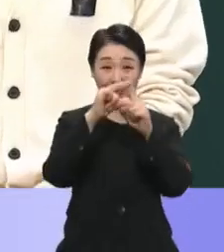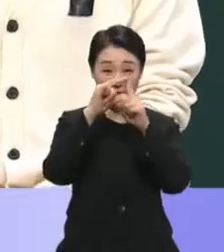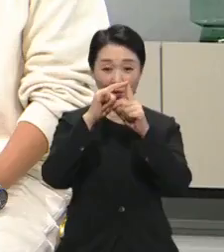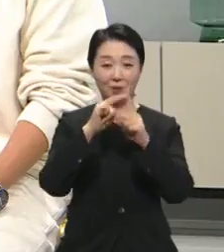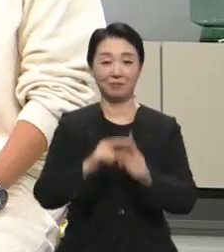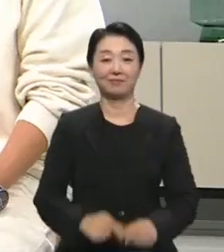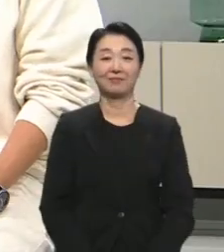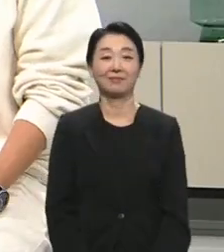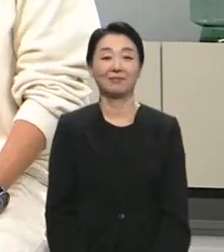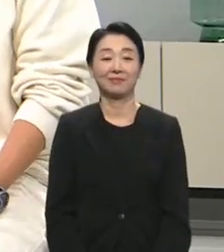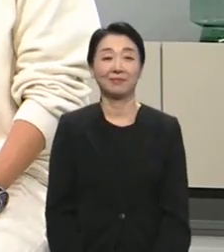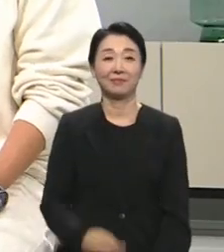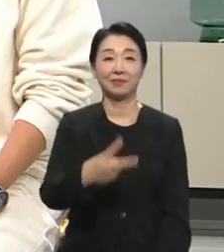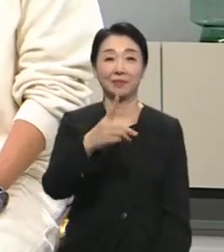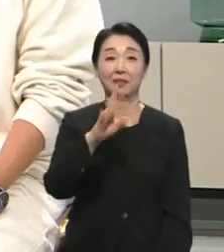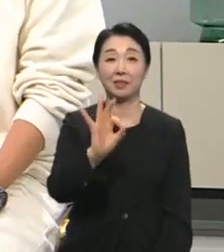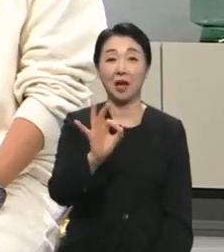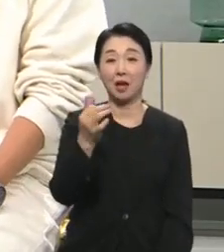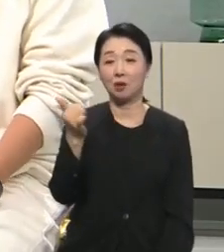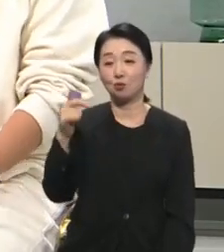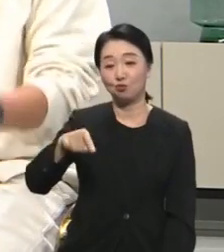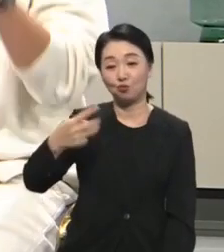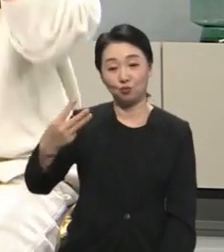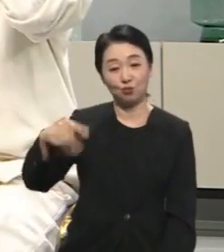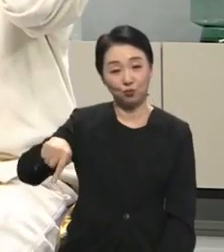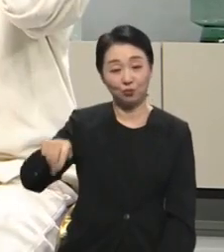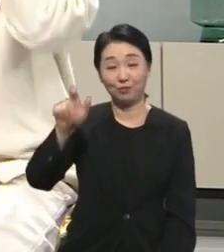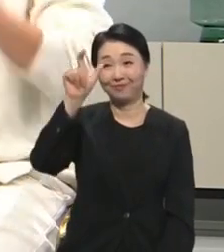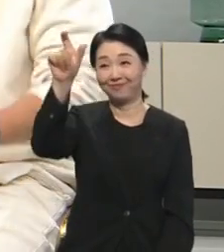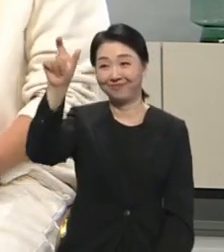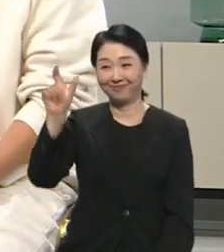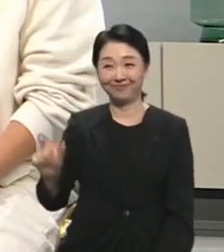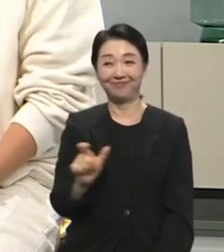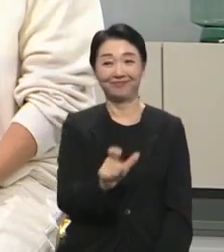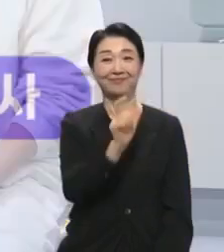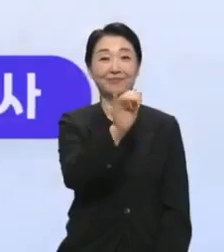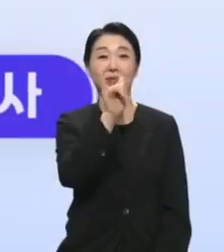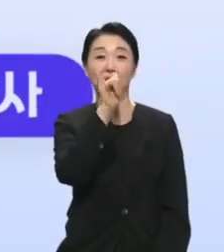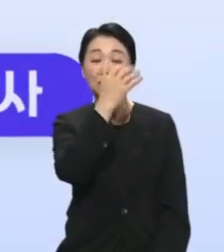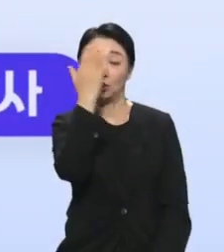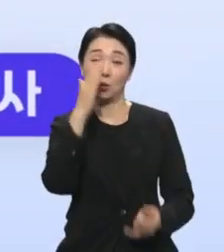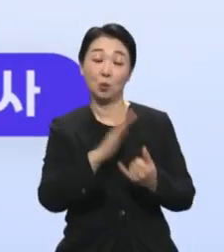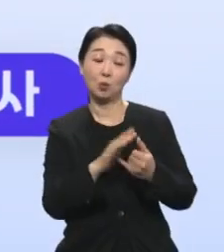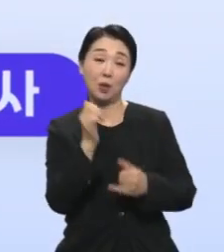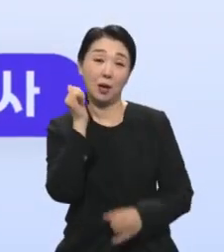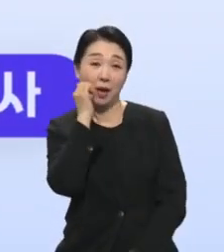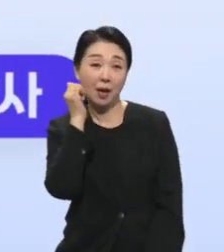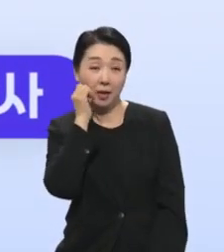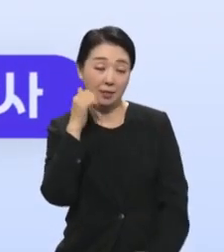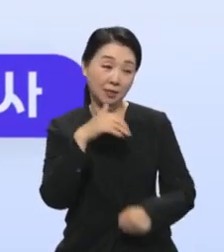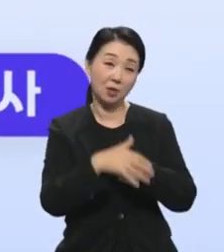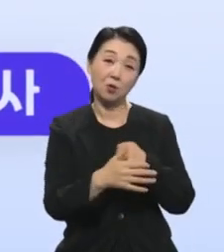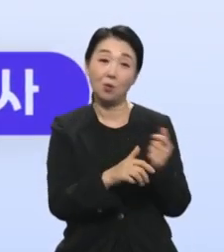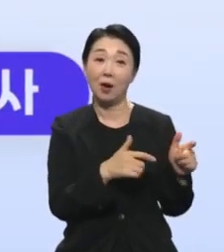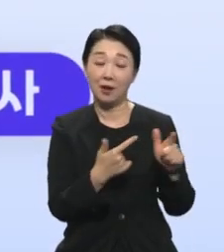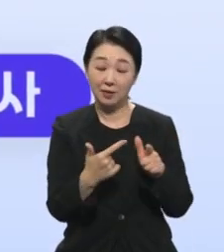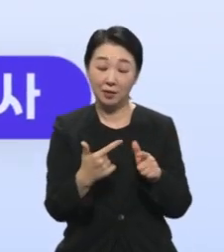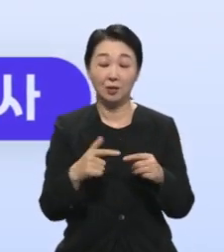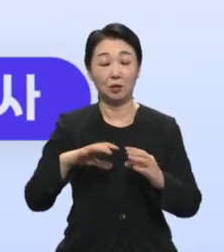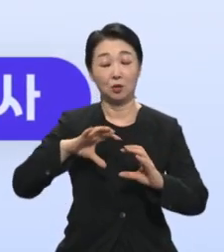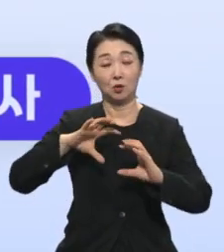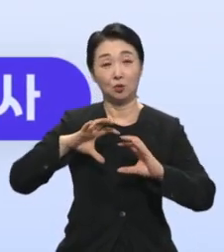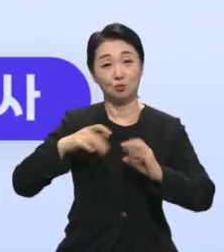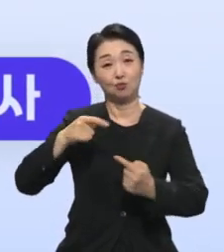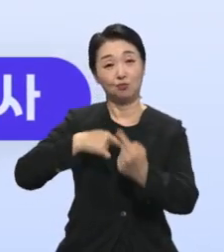자, 첫 번째 키워드는 탕후루입니다. 아. 네, 연관을 좀 보여드릴게요. 네. 청소년, 간식, 뭐 과일, 국정감사 이런 키워드들